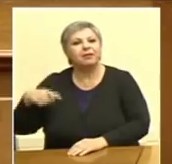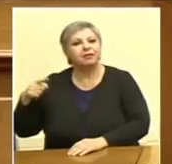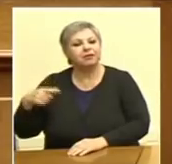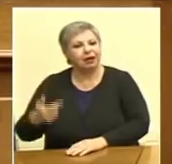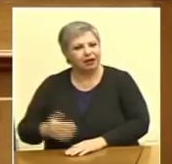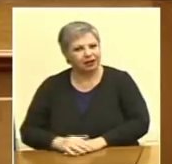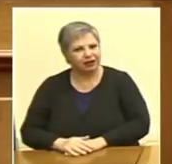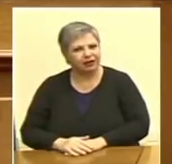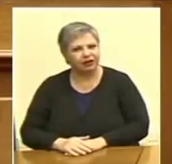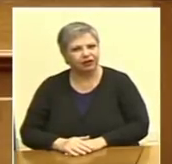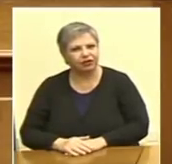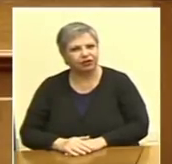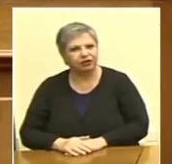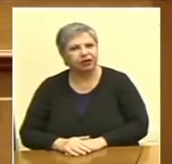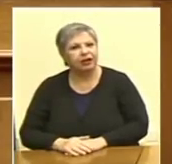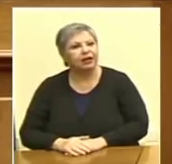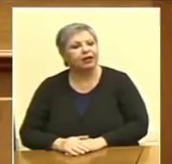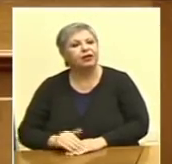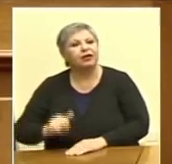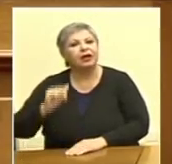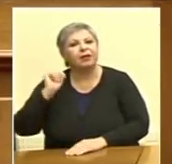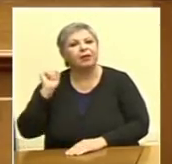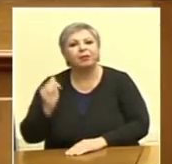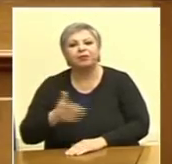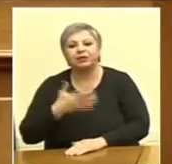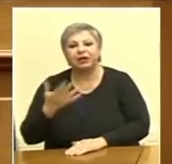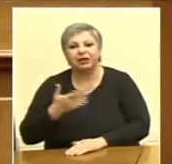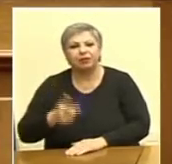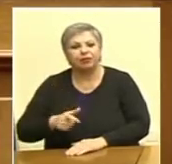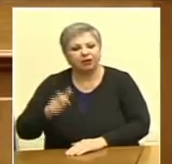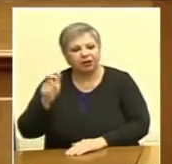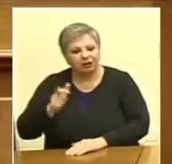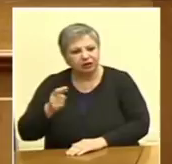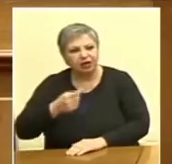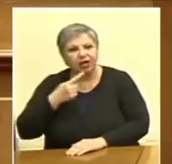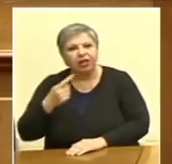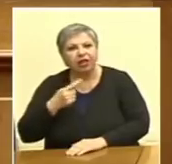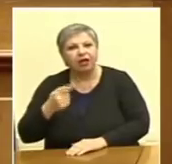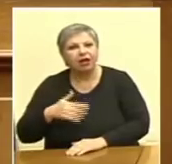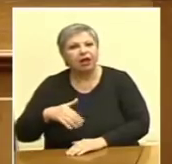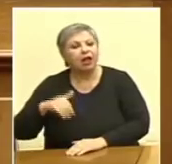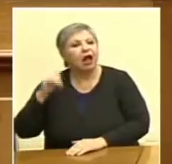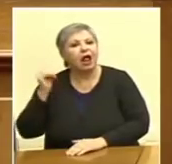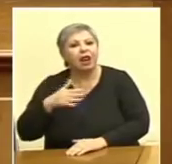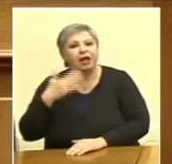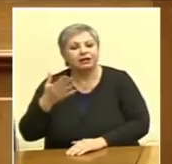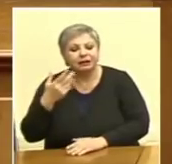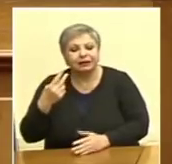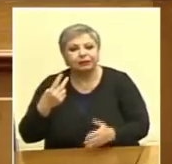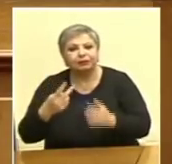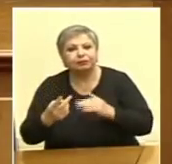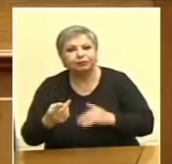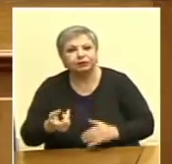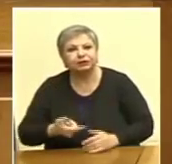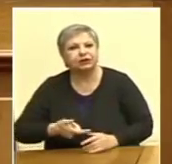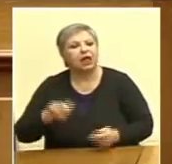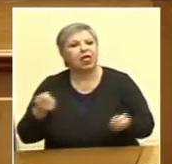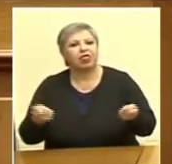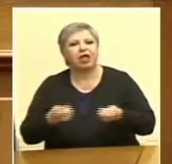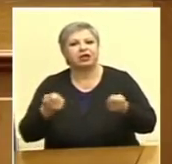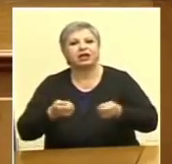δεν υπήρχε ομιλία που να ξεκινάει χωρίς να αναφέρεται στην πρόβλεψή του για την περικοπή των